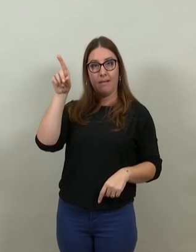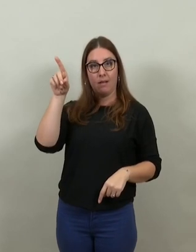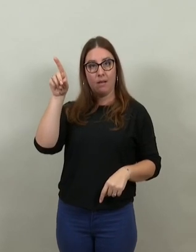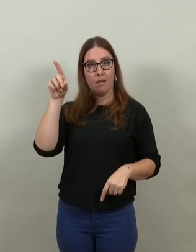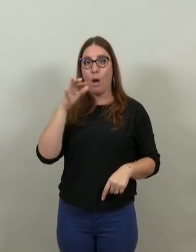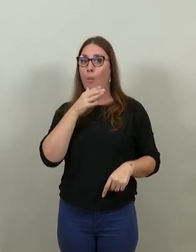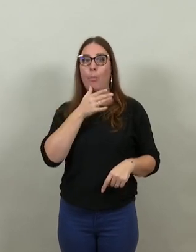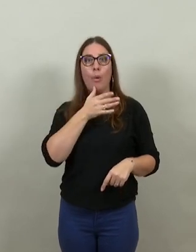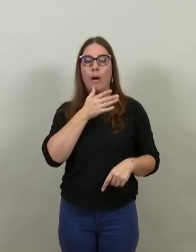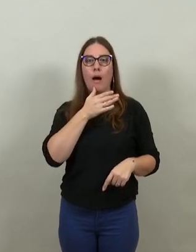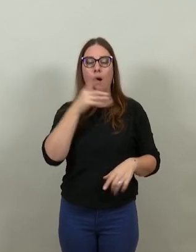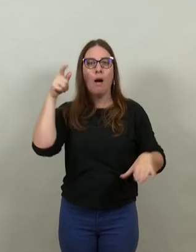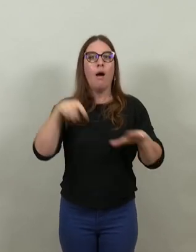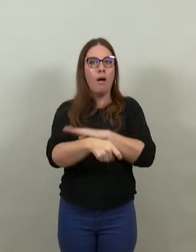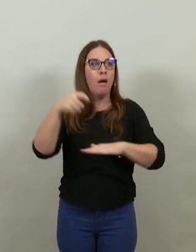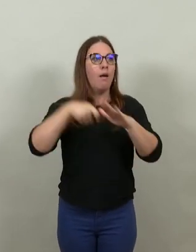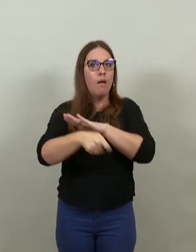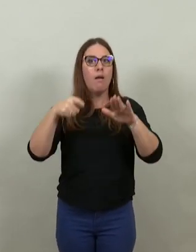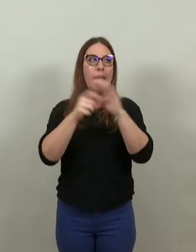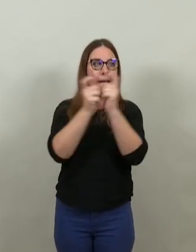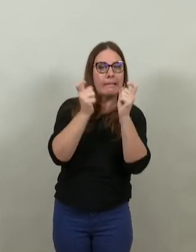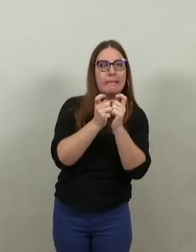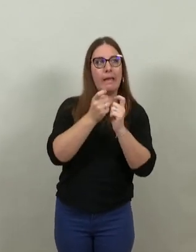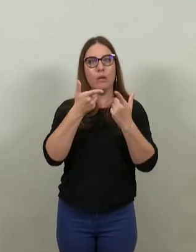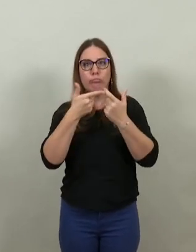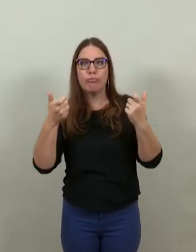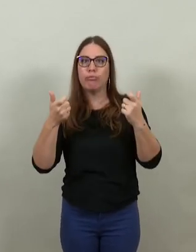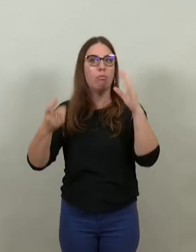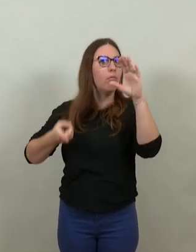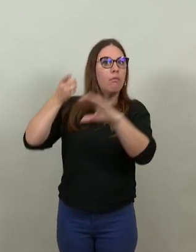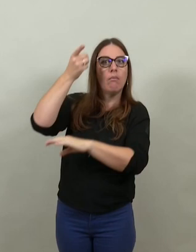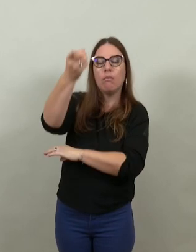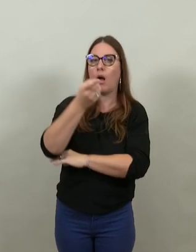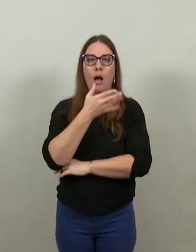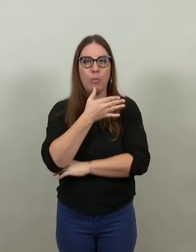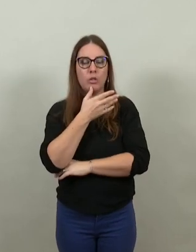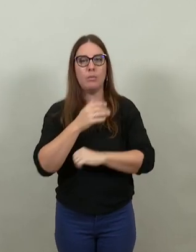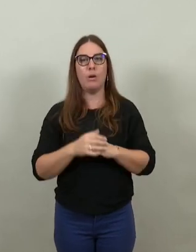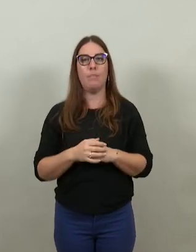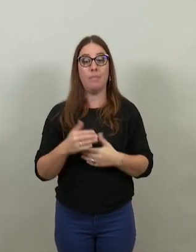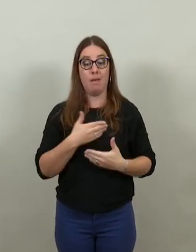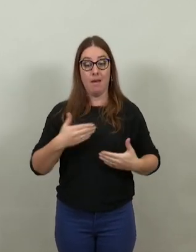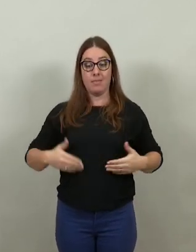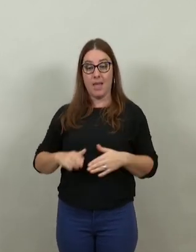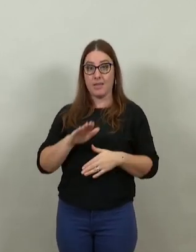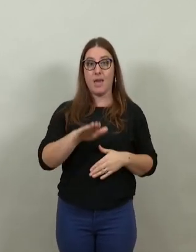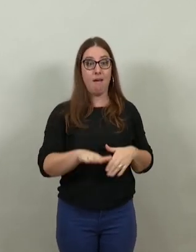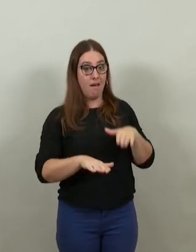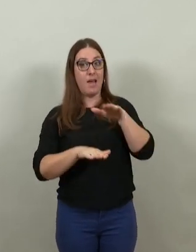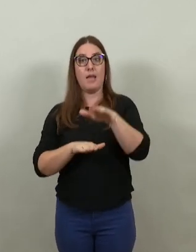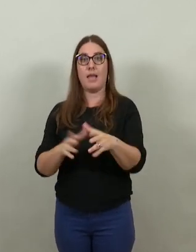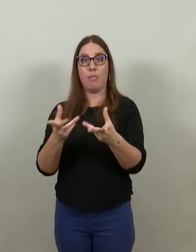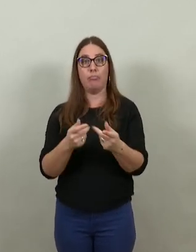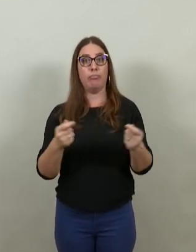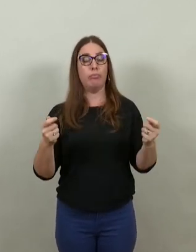indéfiniment subventionner l'énergie la dernière étape de cette disparaissant programmée s'est